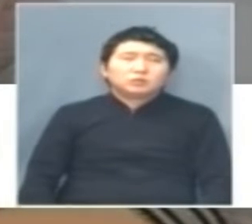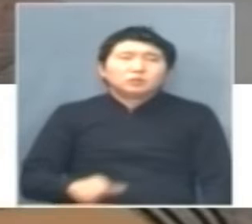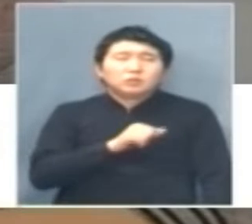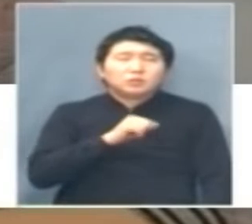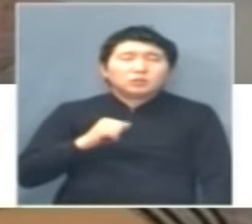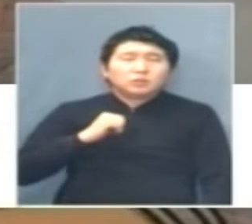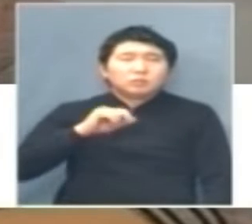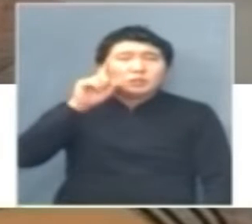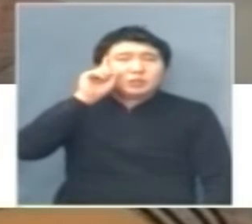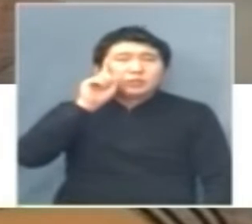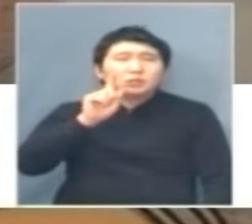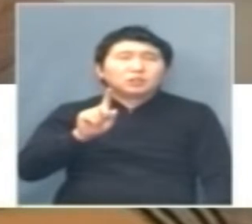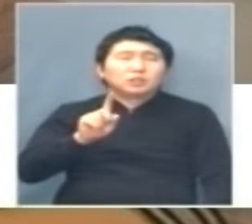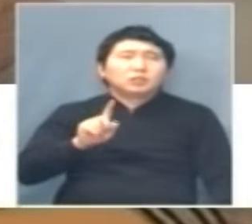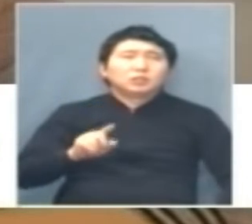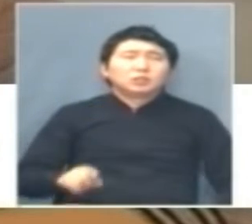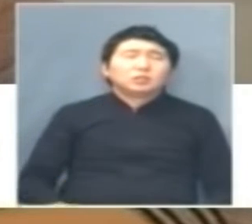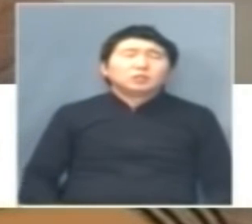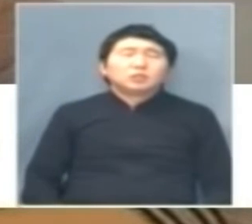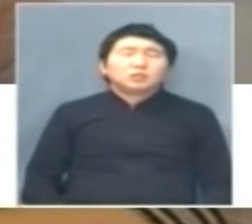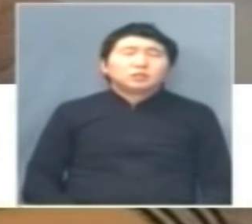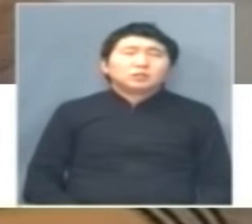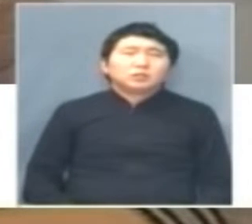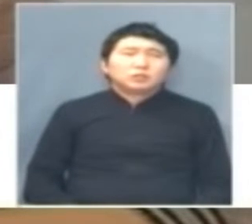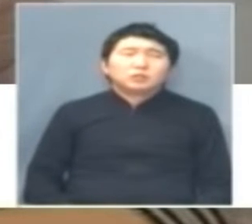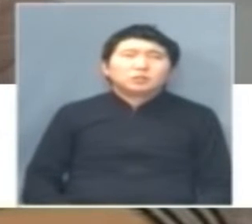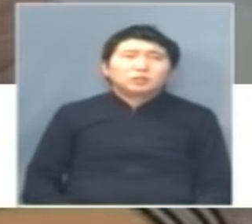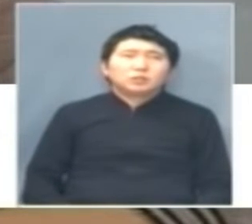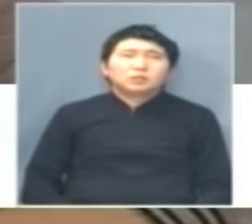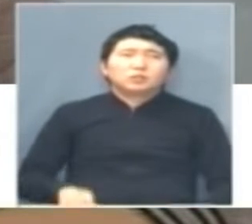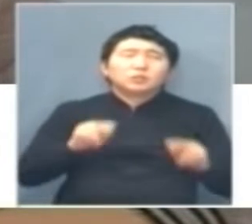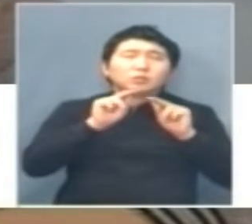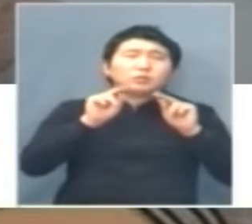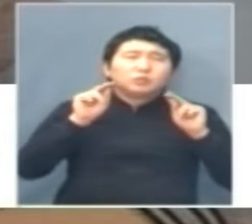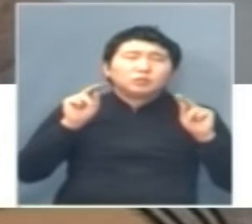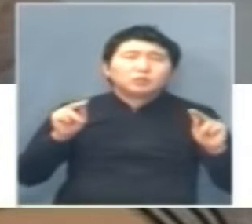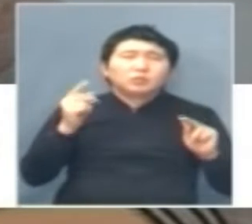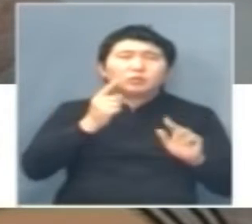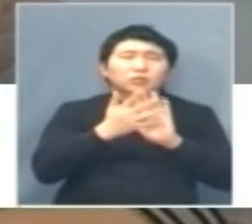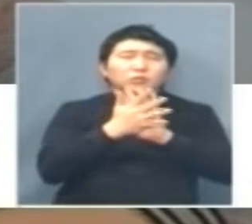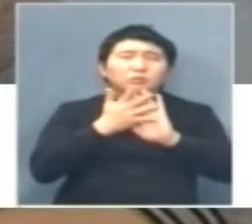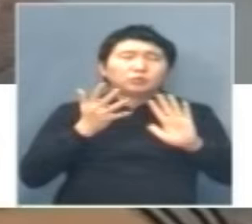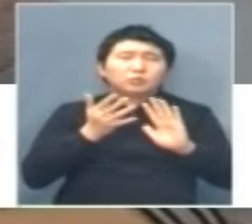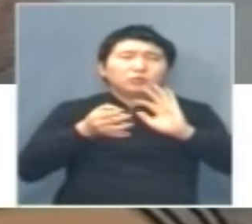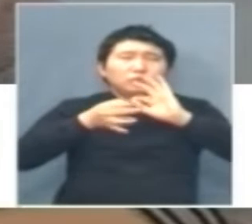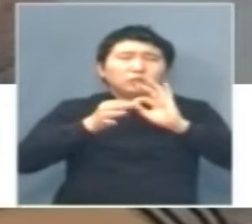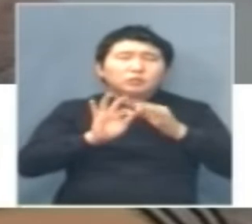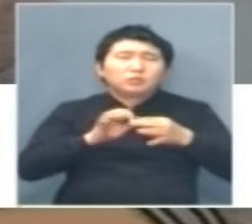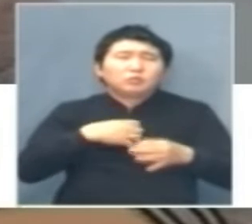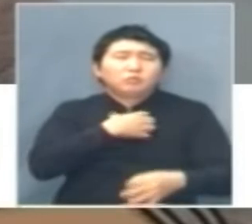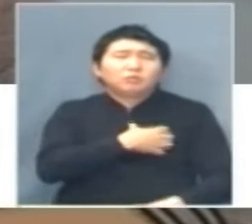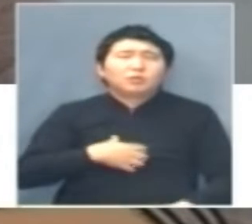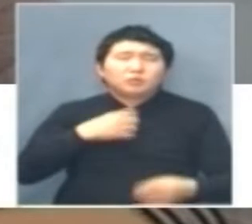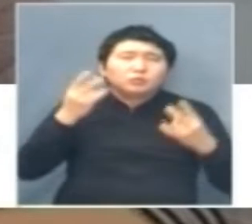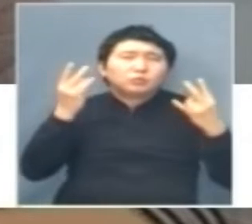как педагог ребенку не донесет доходчивой информации. В первую очередь в своей работе мы делаем акцент на разъяснение важности и